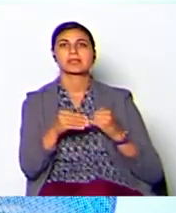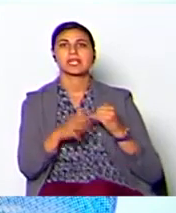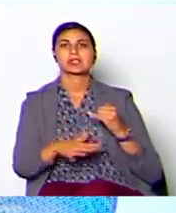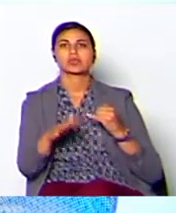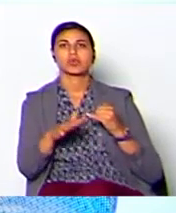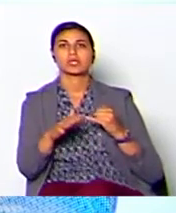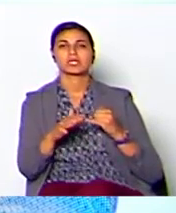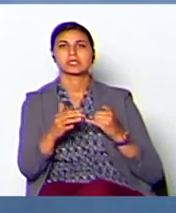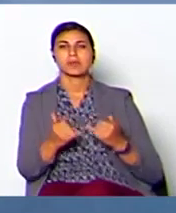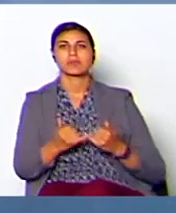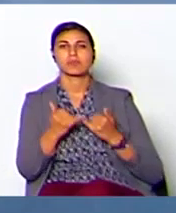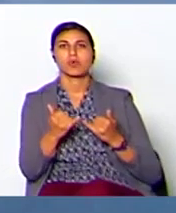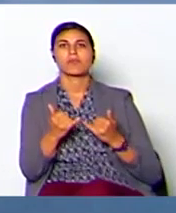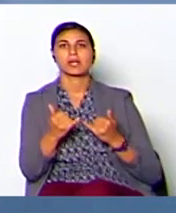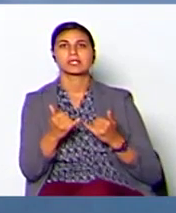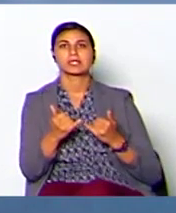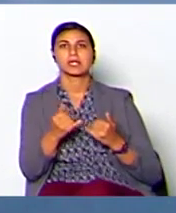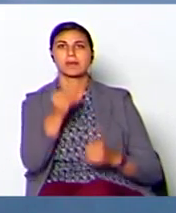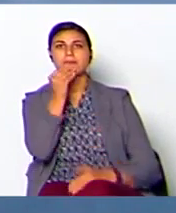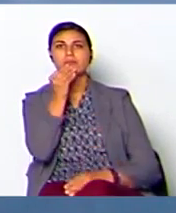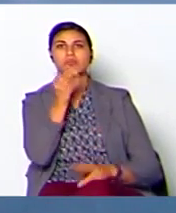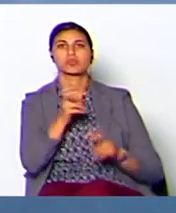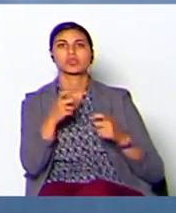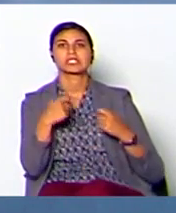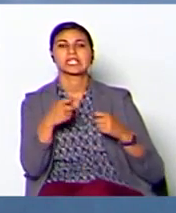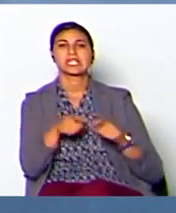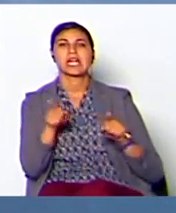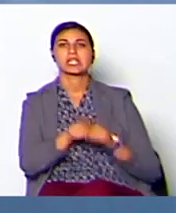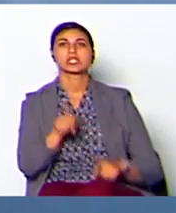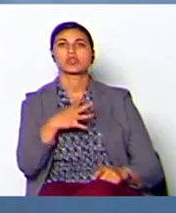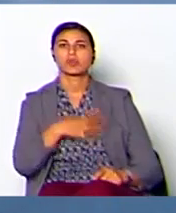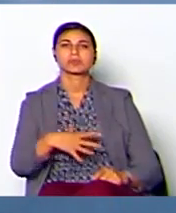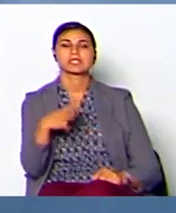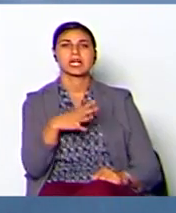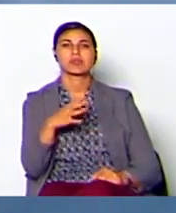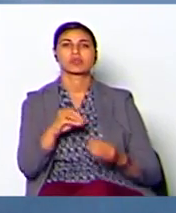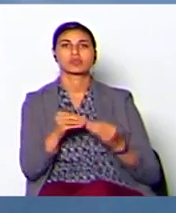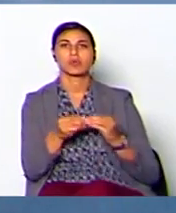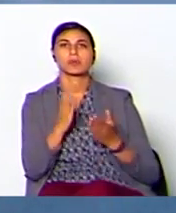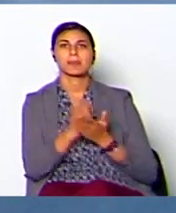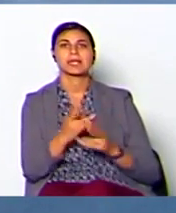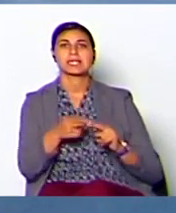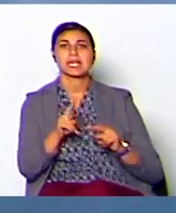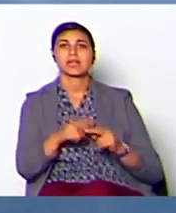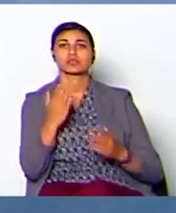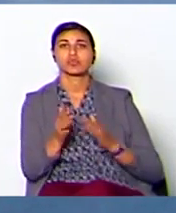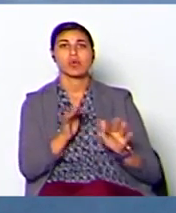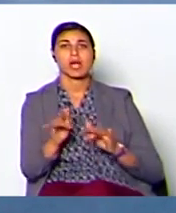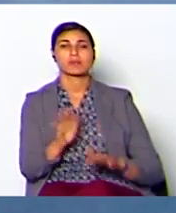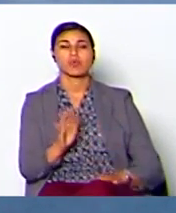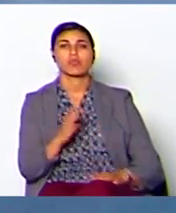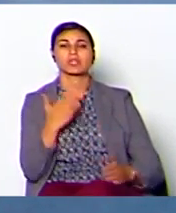ტერიტორიაზე მოყვანილი პროდუქცია იყიდება. ასე რომ მთელი საქართველოს პრობლემაა ეს და თუ არ მოგვარდა,